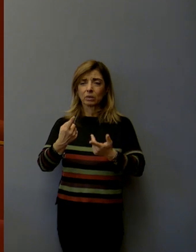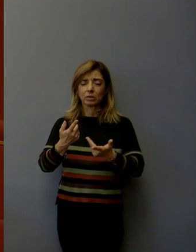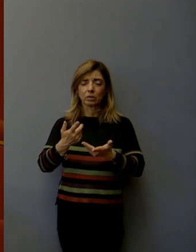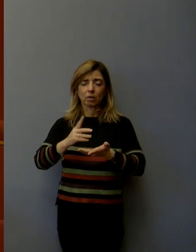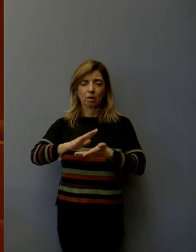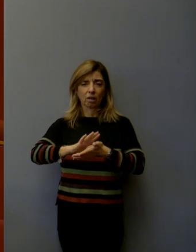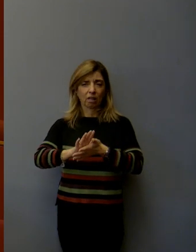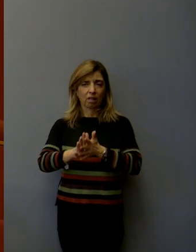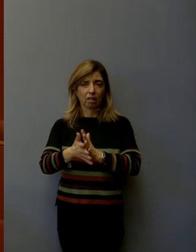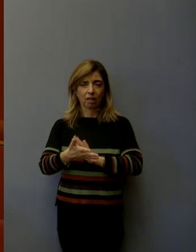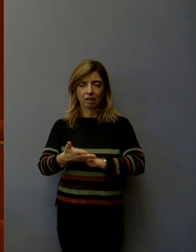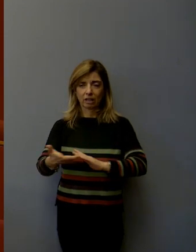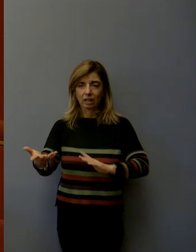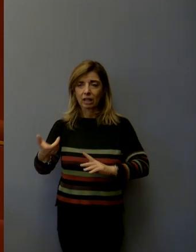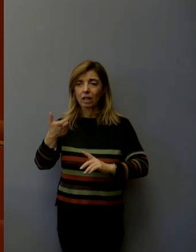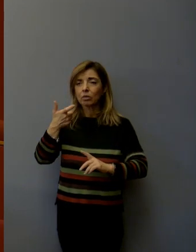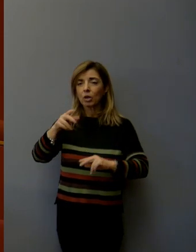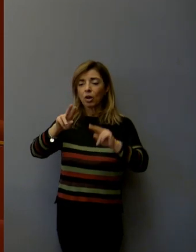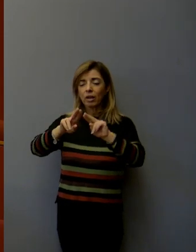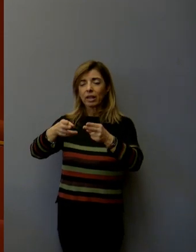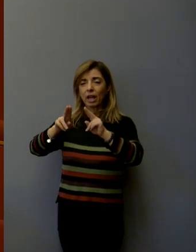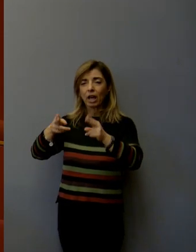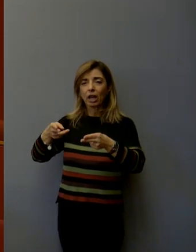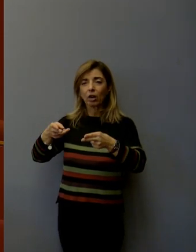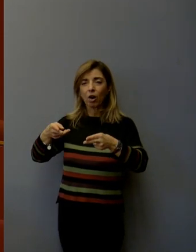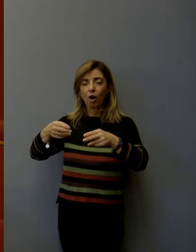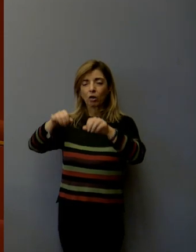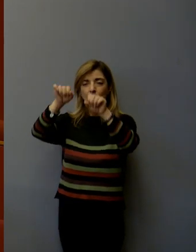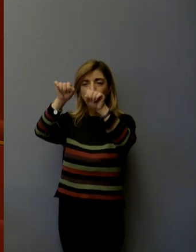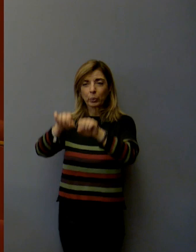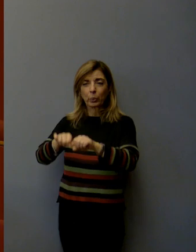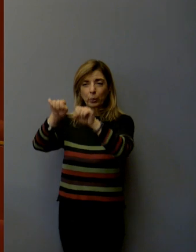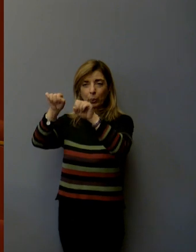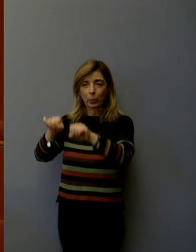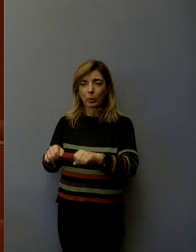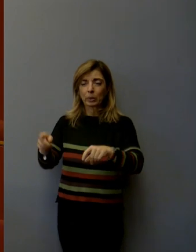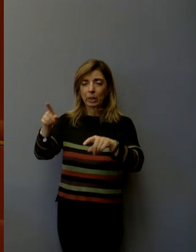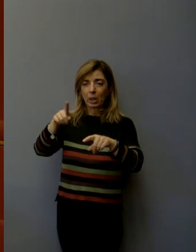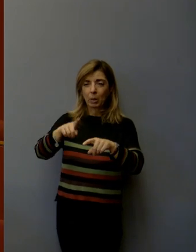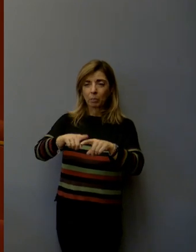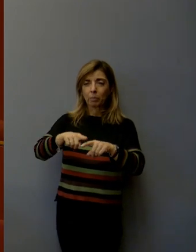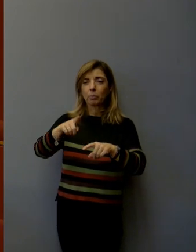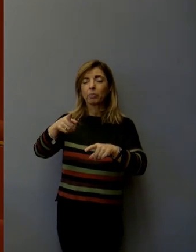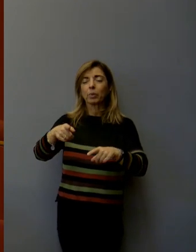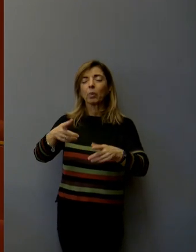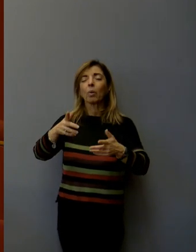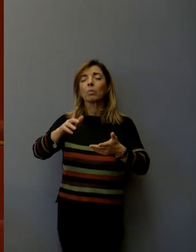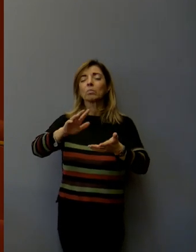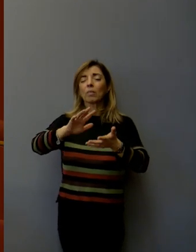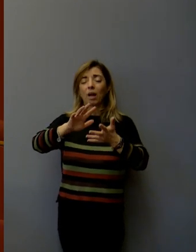dovuto soprattutto al cambiamento sociale ed economico di varie